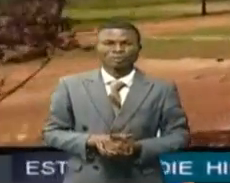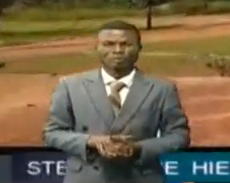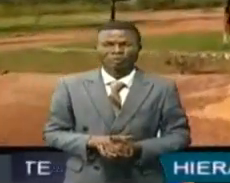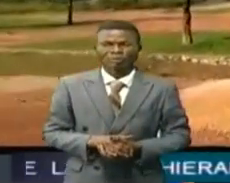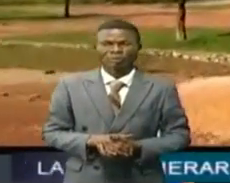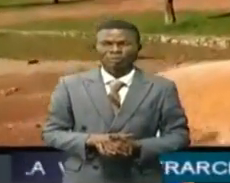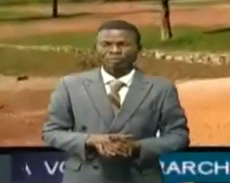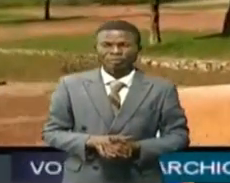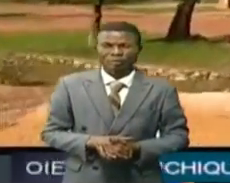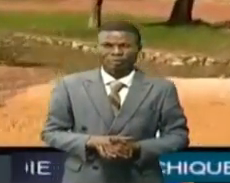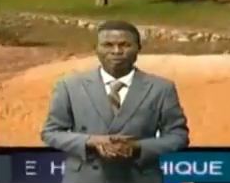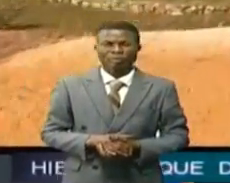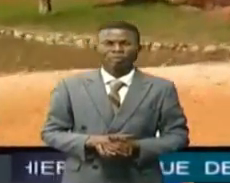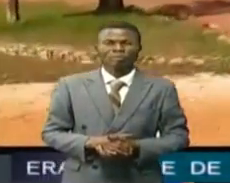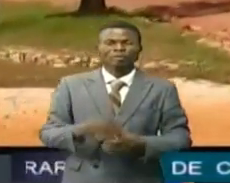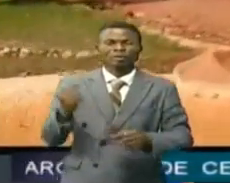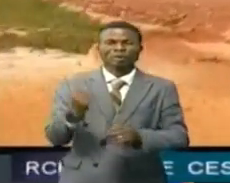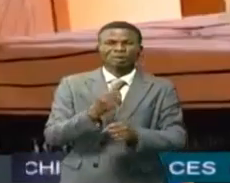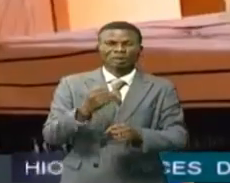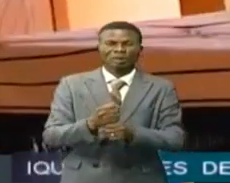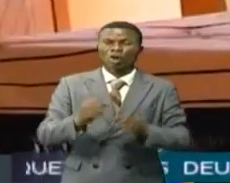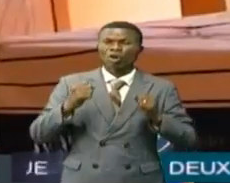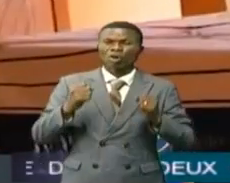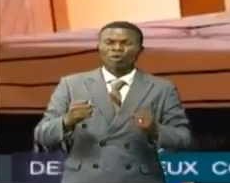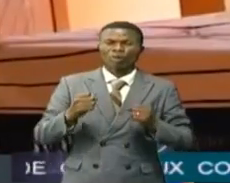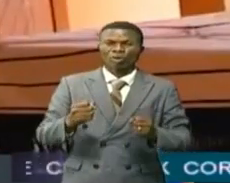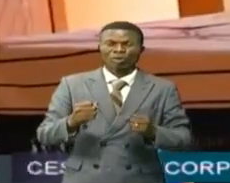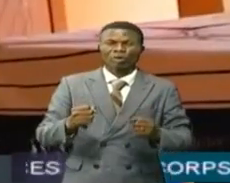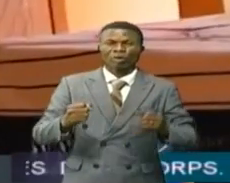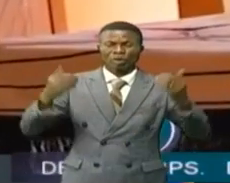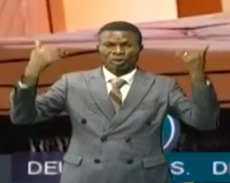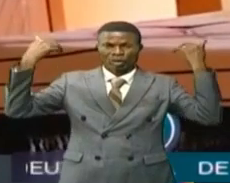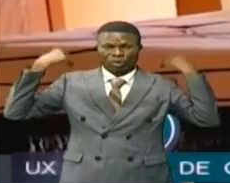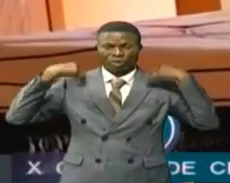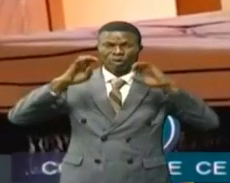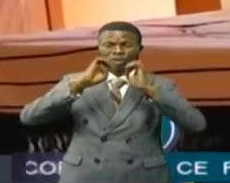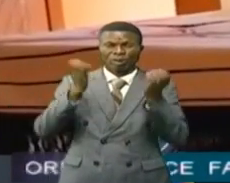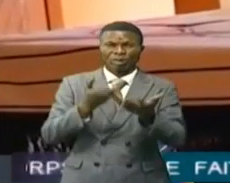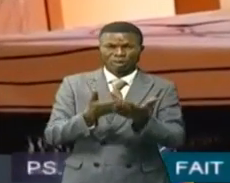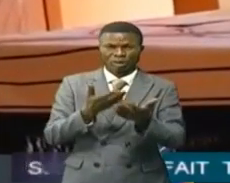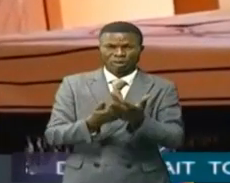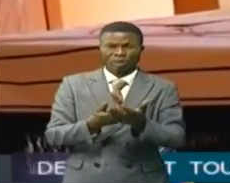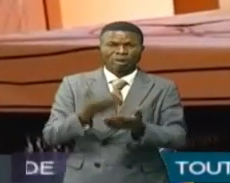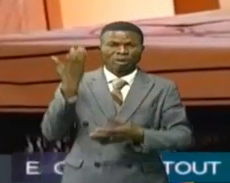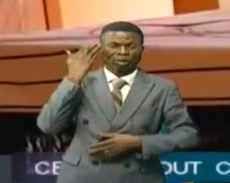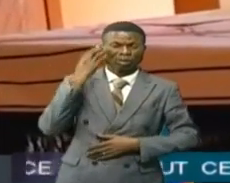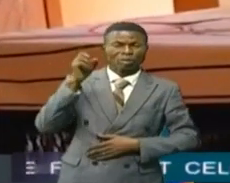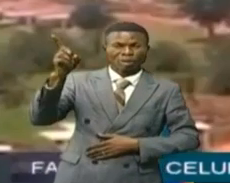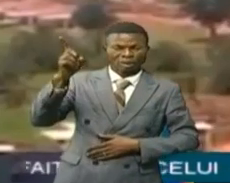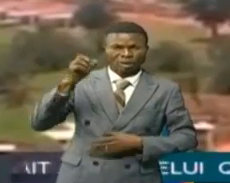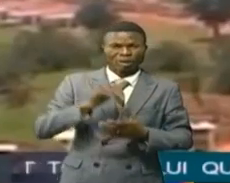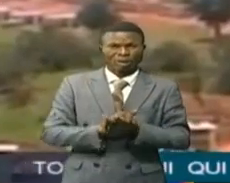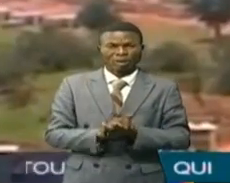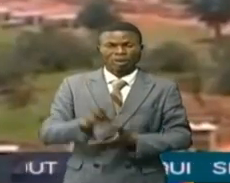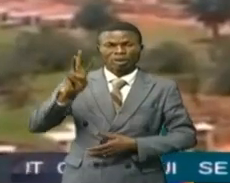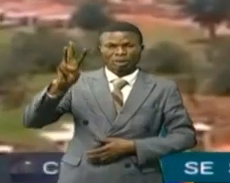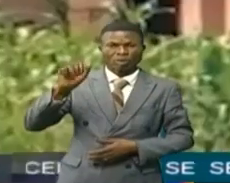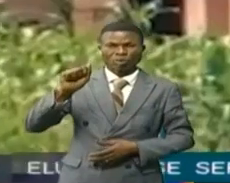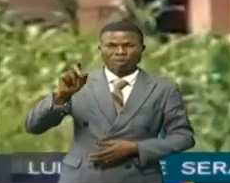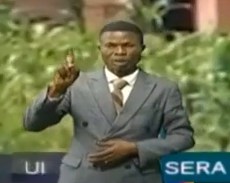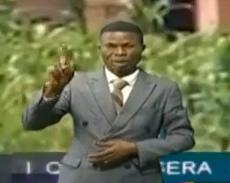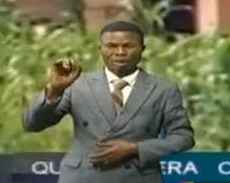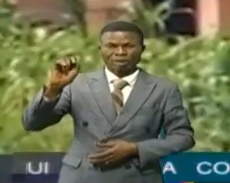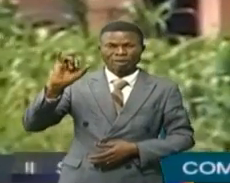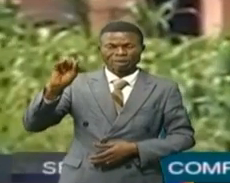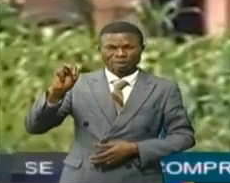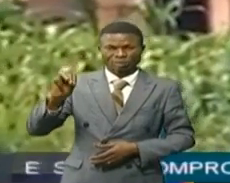des retombées positives de la gestion rationnelle et efficace par le chef du secteur Kibali, Diédonné Sourou et le Wantiman, de la taxe liée à la